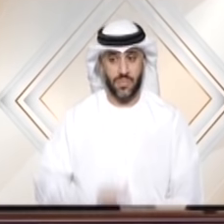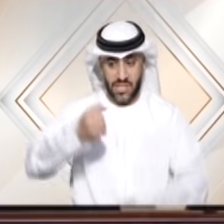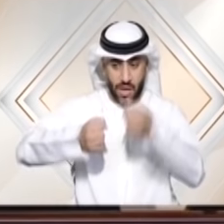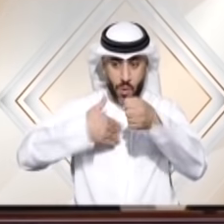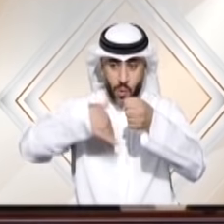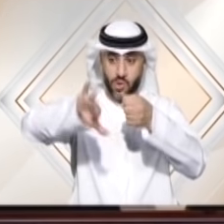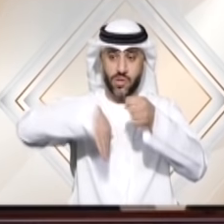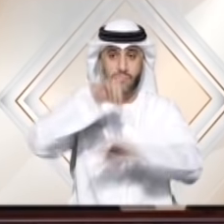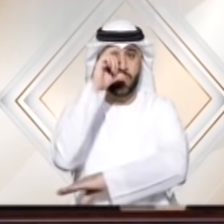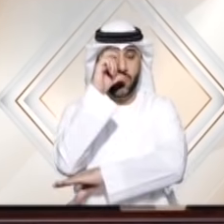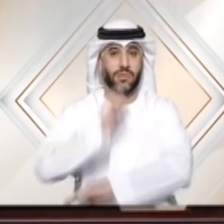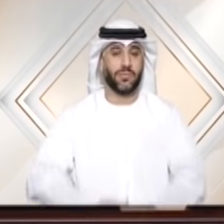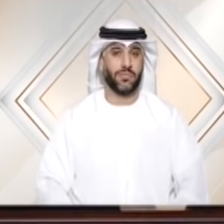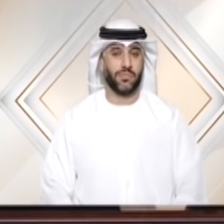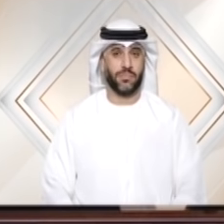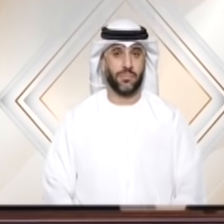المسجد في السيارة